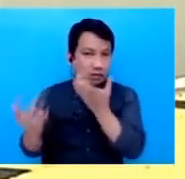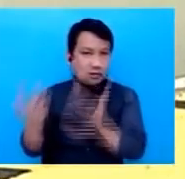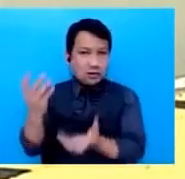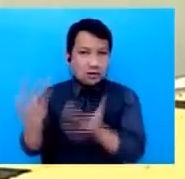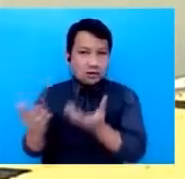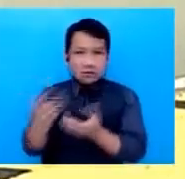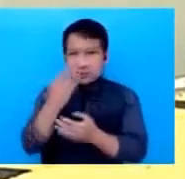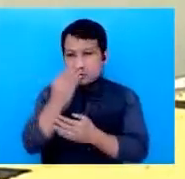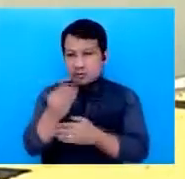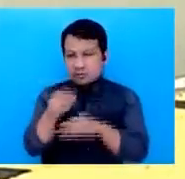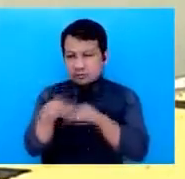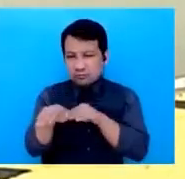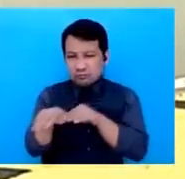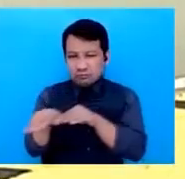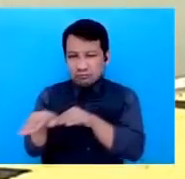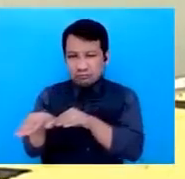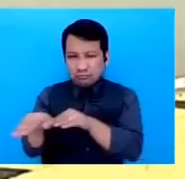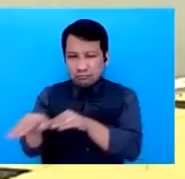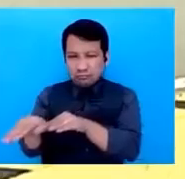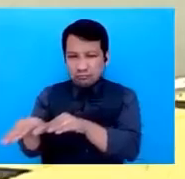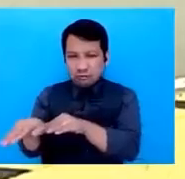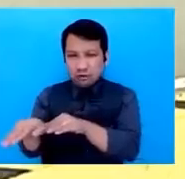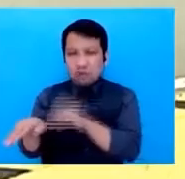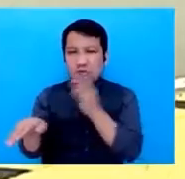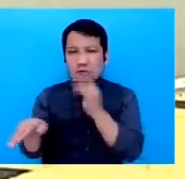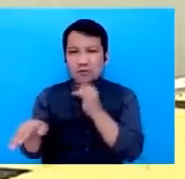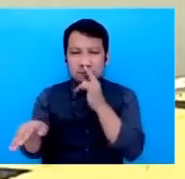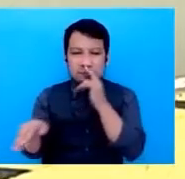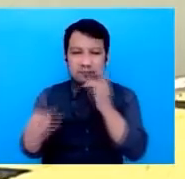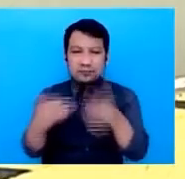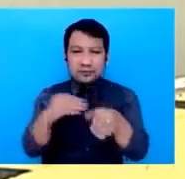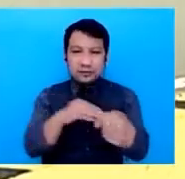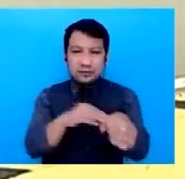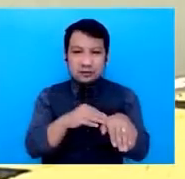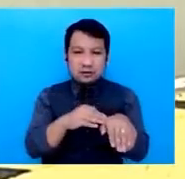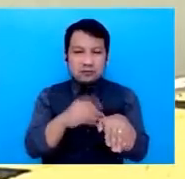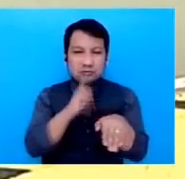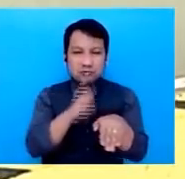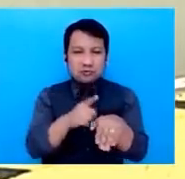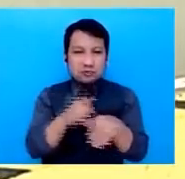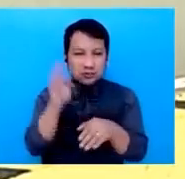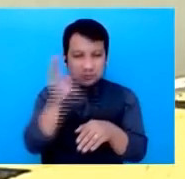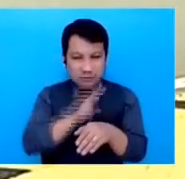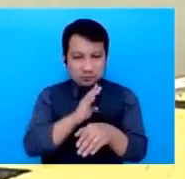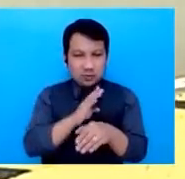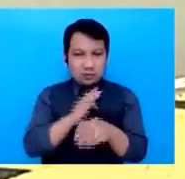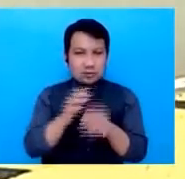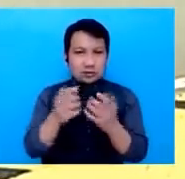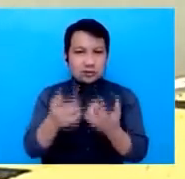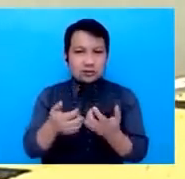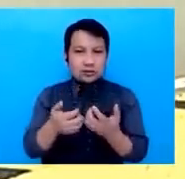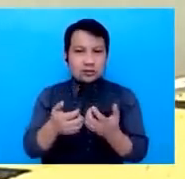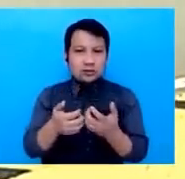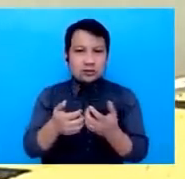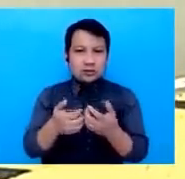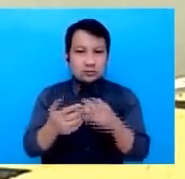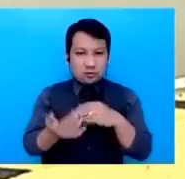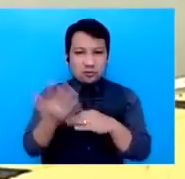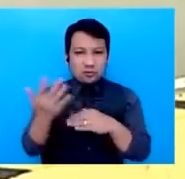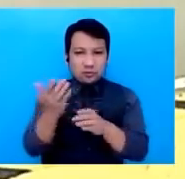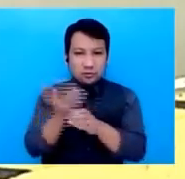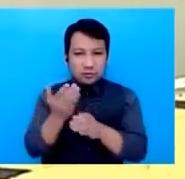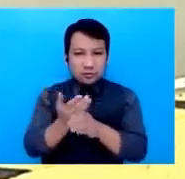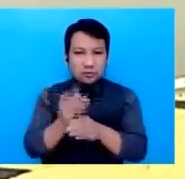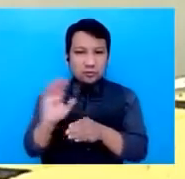konting pagbagal lang doon sa motorcade dahil nagkaroon ng konting aberya kanina na nag-overheat yung